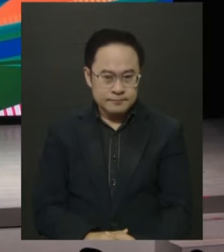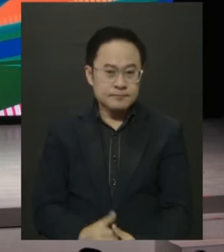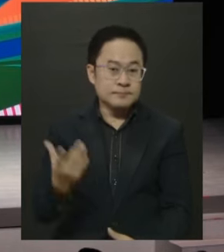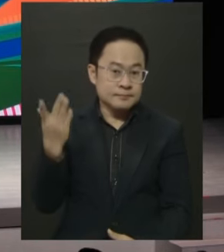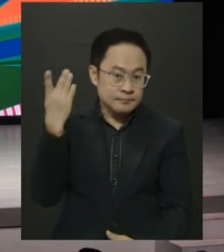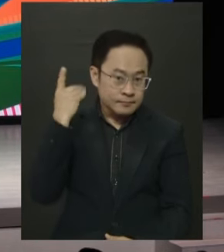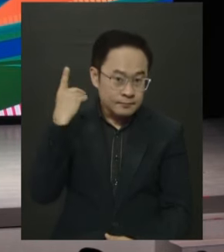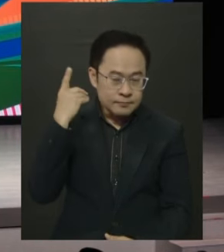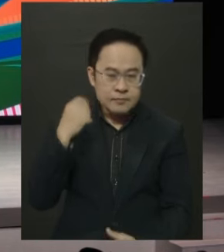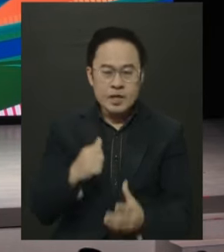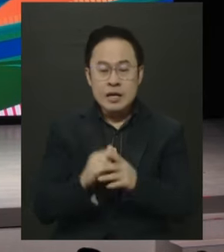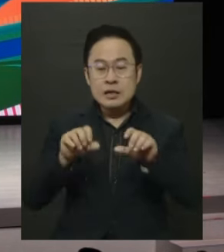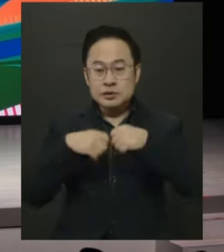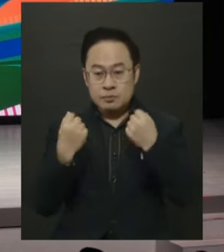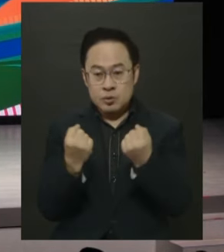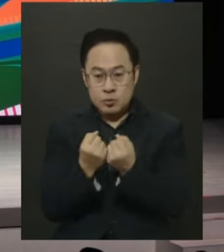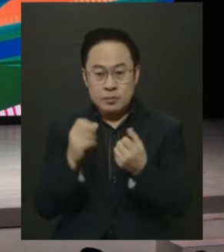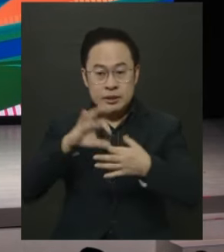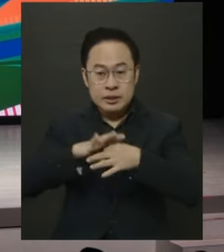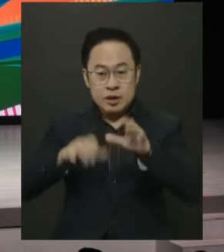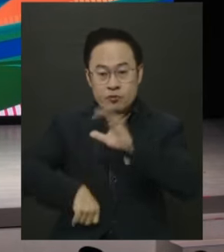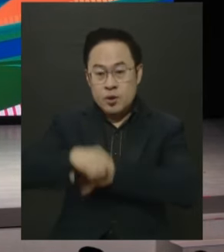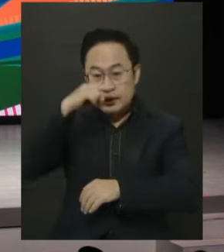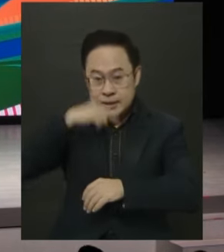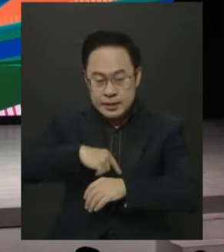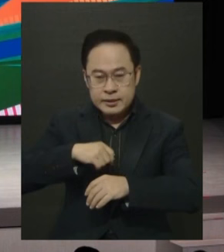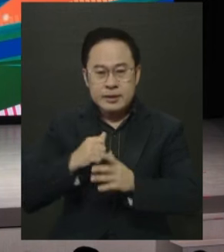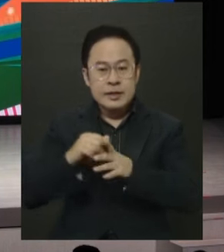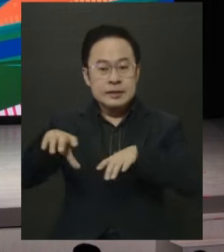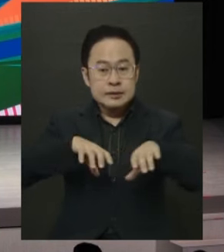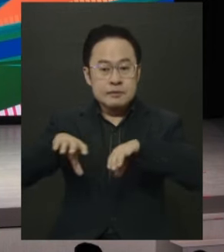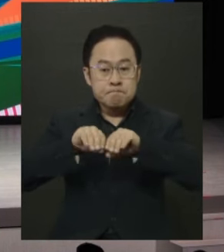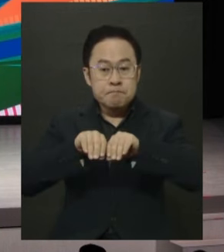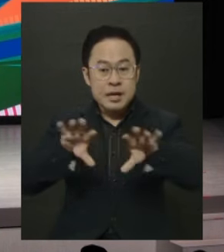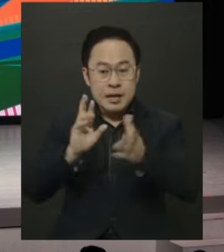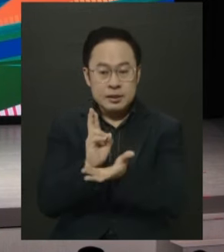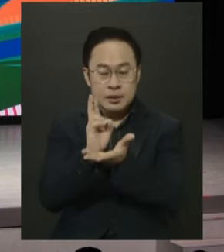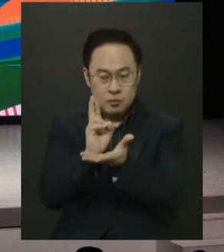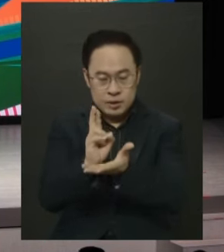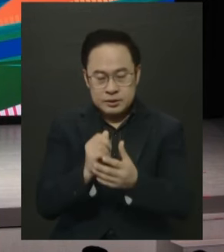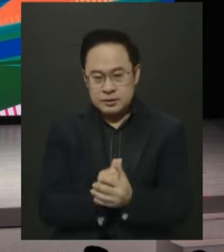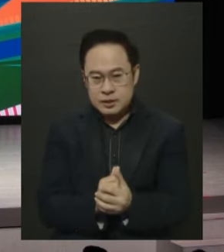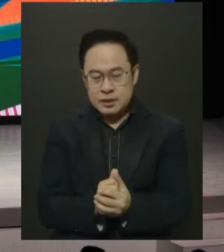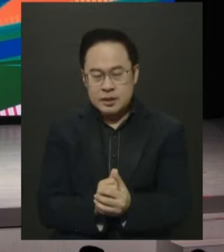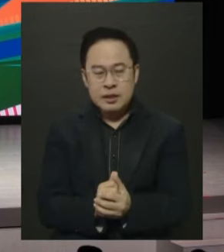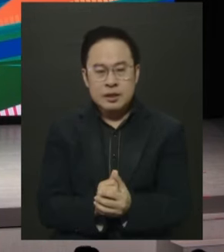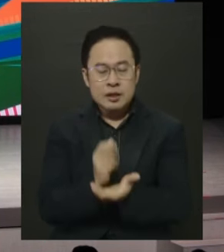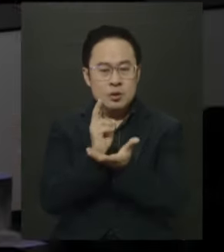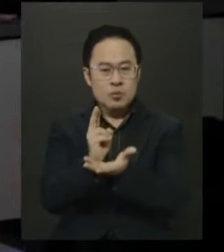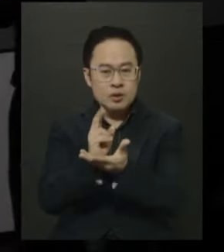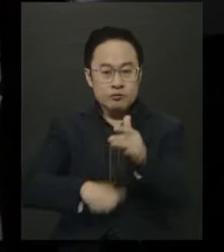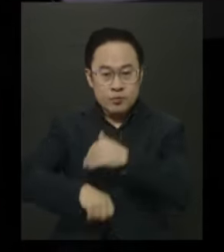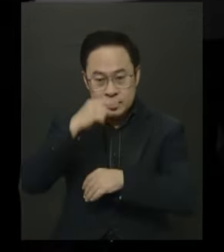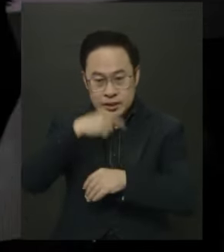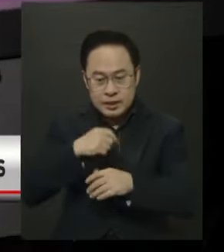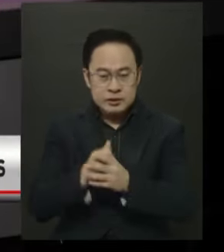ากากนหน่อยครับโดยเมวันนี้สมาคมกิลาฟุตบอแงประเทศไยครับโดยมมาดำแ้งคุณนวพัล่ำซำ หน้ายกสมาคมกลาฟุบลแ่ประเทศไ